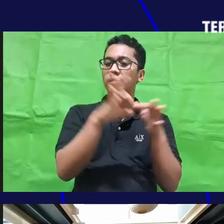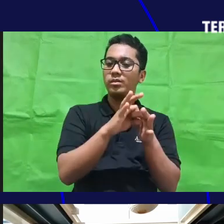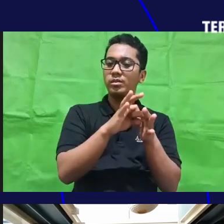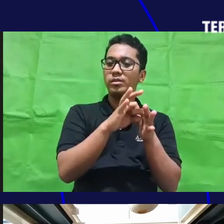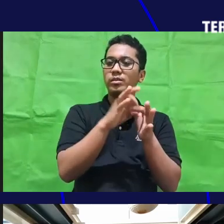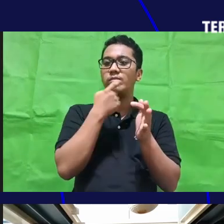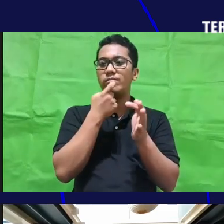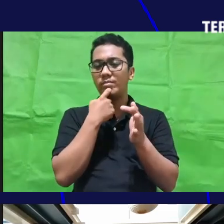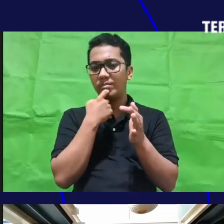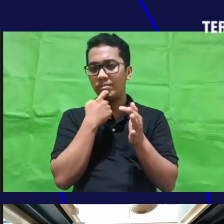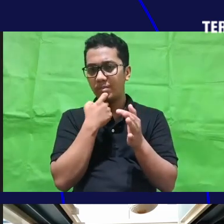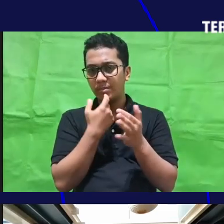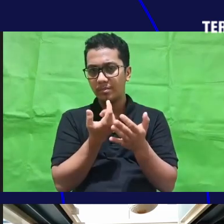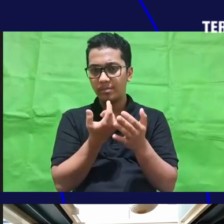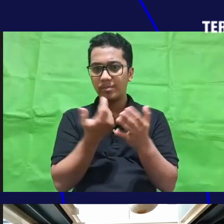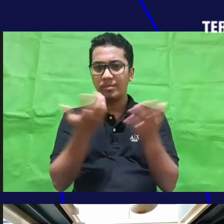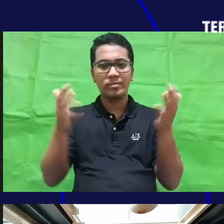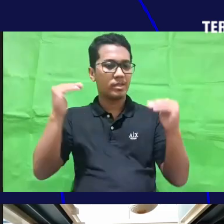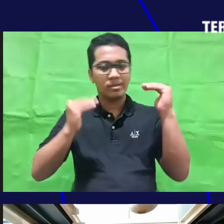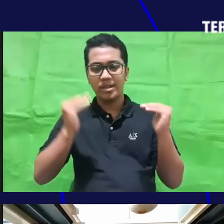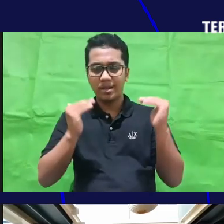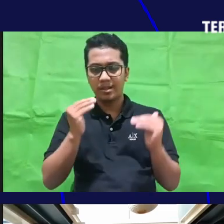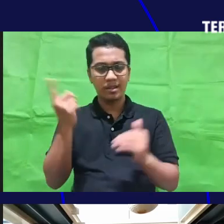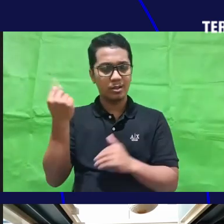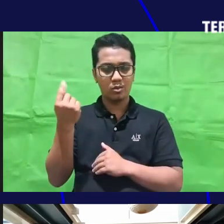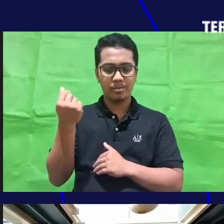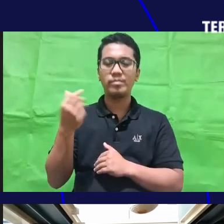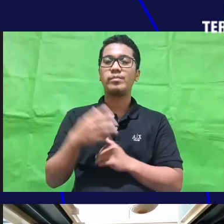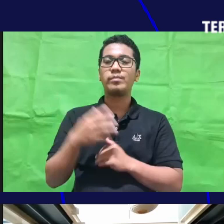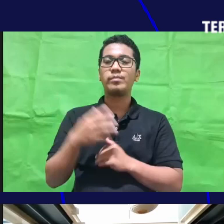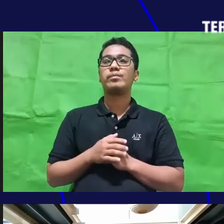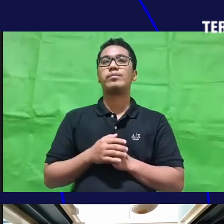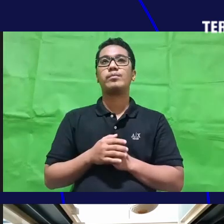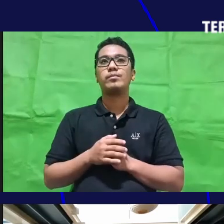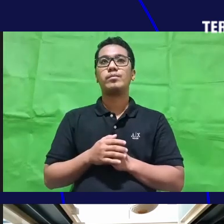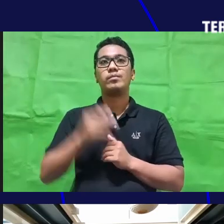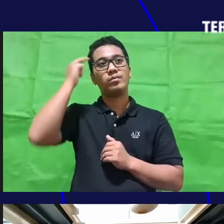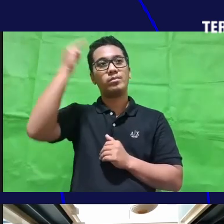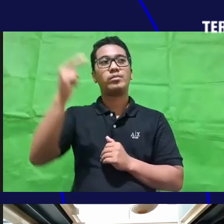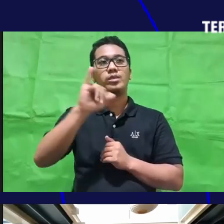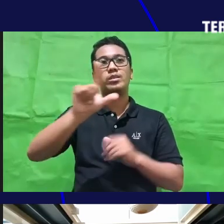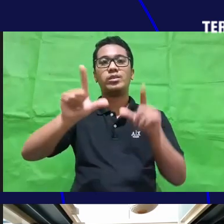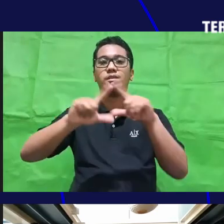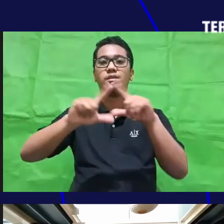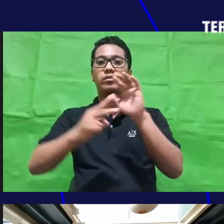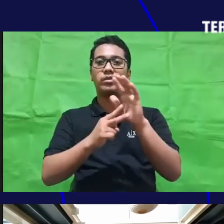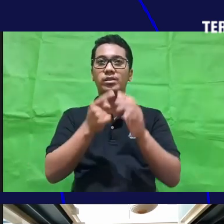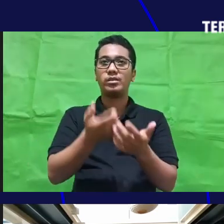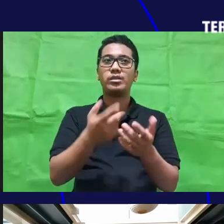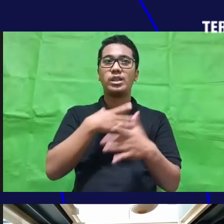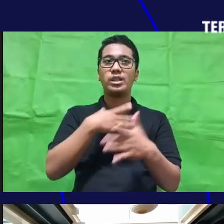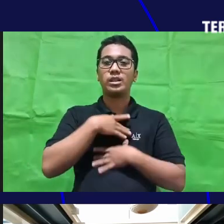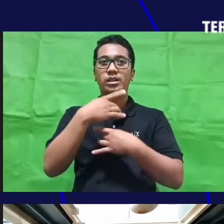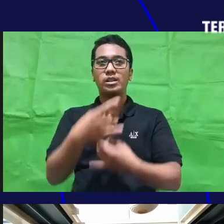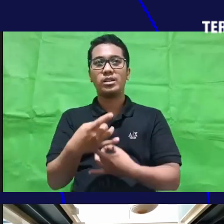sama ketimpangan ekonomi misalnya. Untuk Mas Iwang sama Mbak Tita, saya tertarik